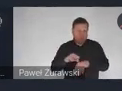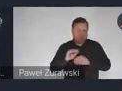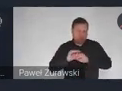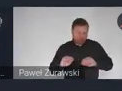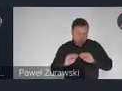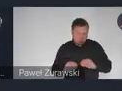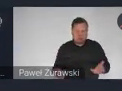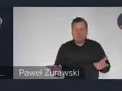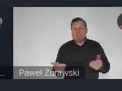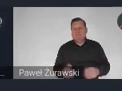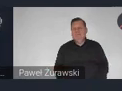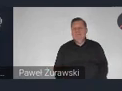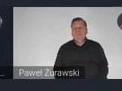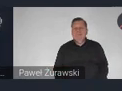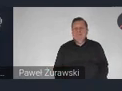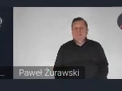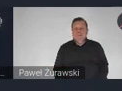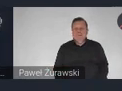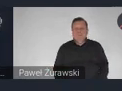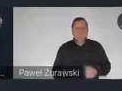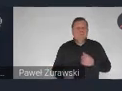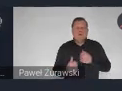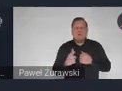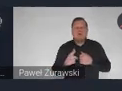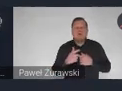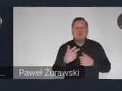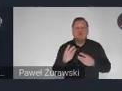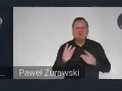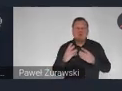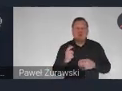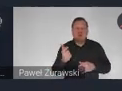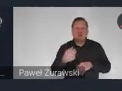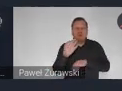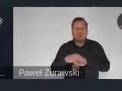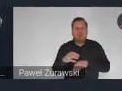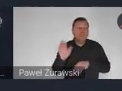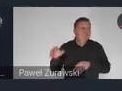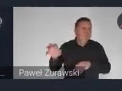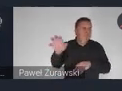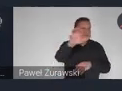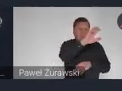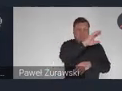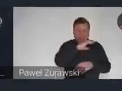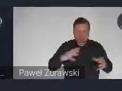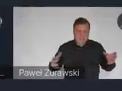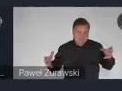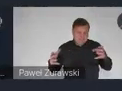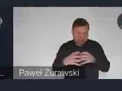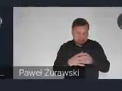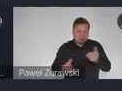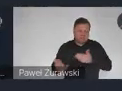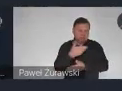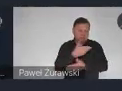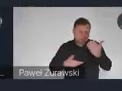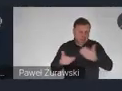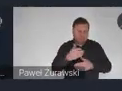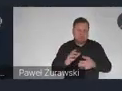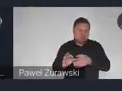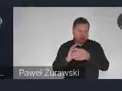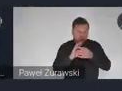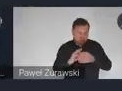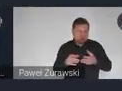głównie również chodzi o samą integrację środowiska uniwersytetów Ludowych w ramach tworzonych sieci